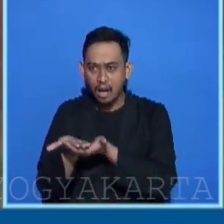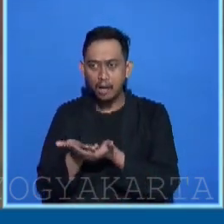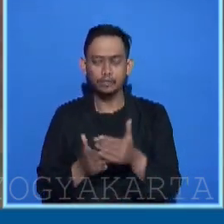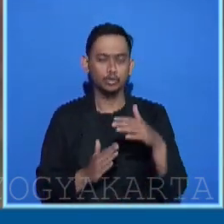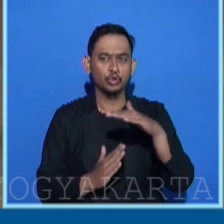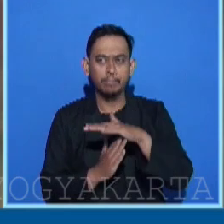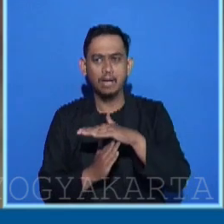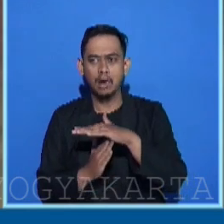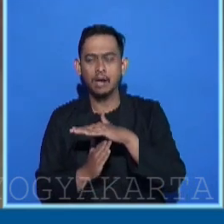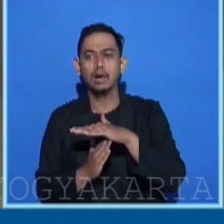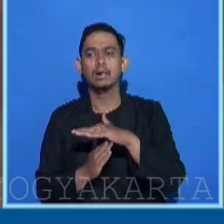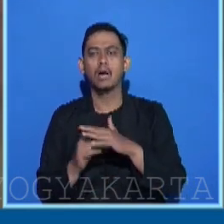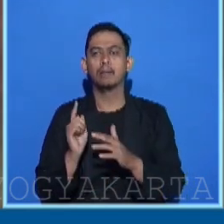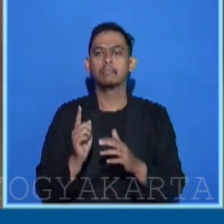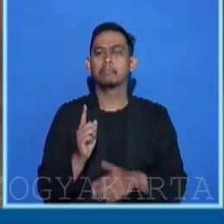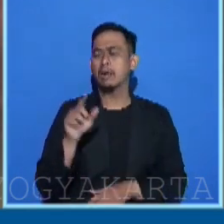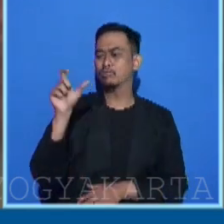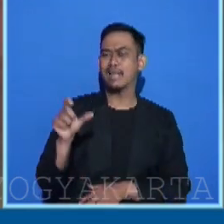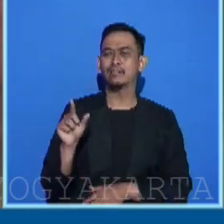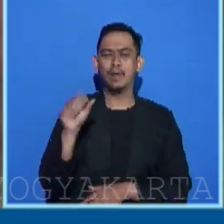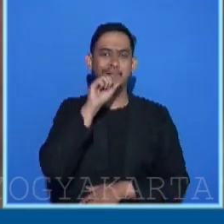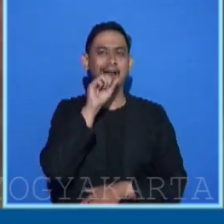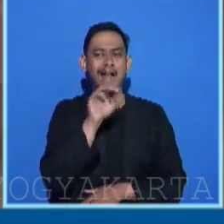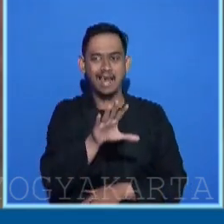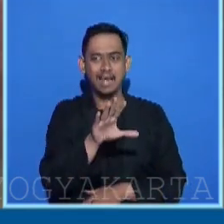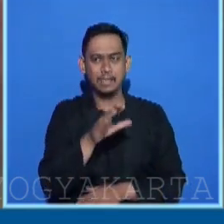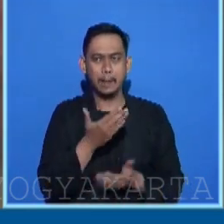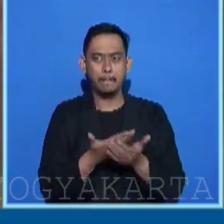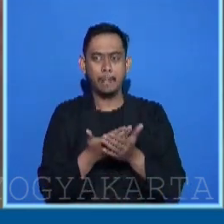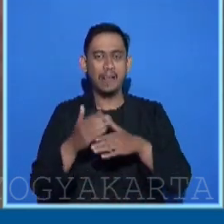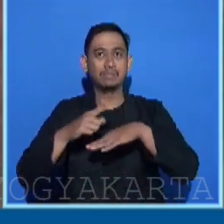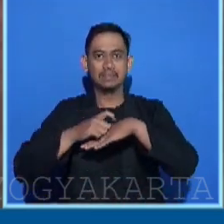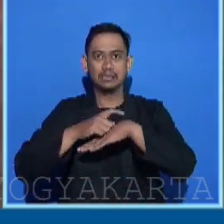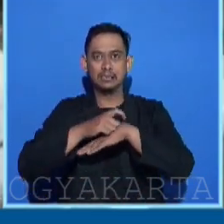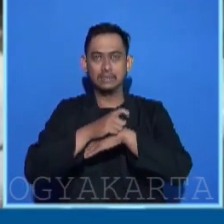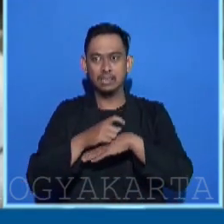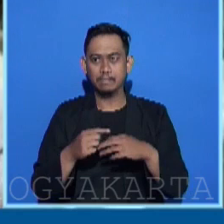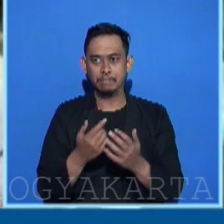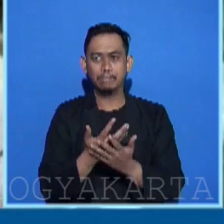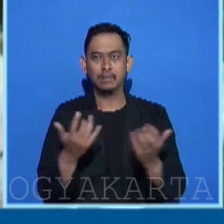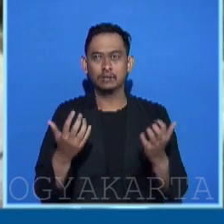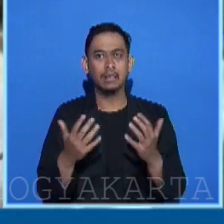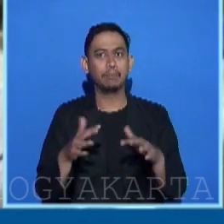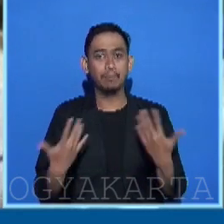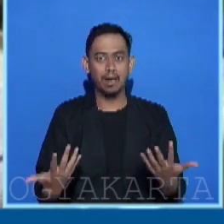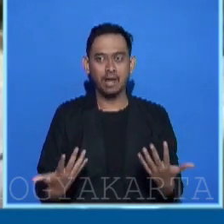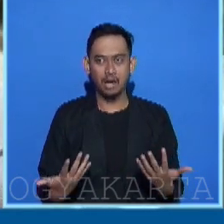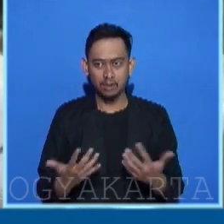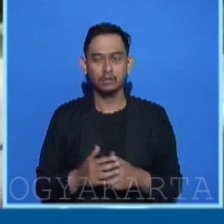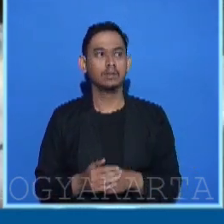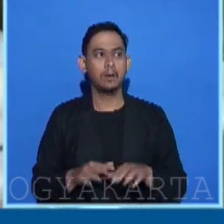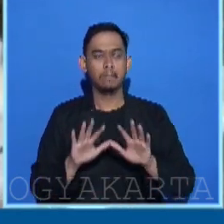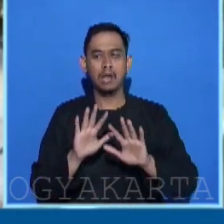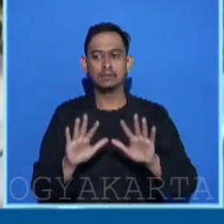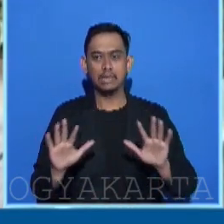budidaya cacing sutra waleh mandabi pun panyunan cacing sutra dipunduki kadah Poro bambu didoyo wine